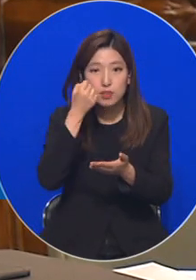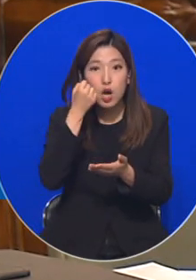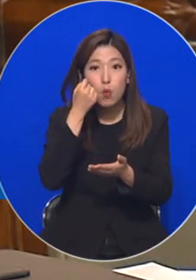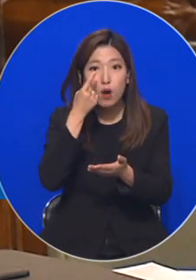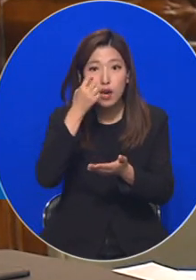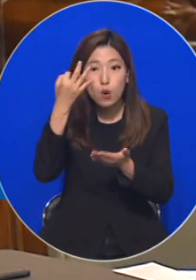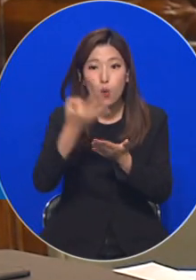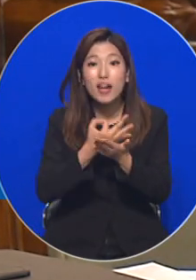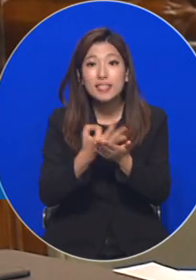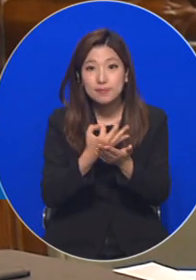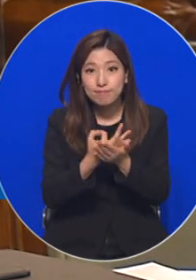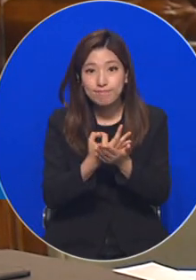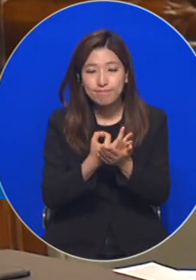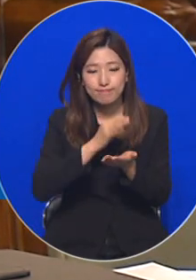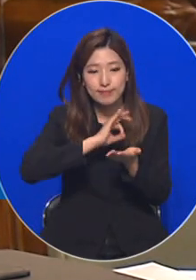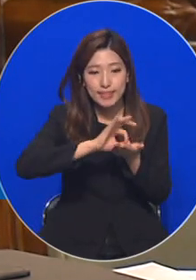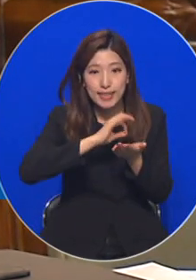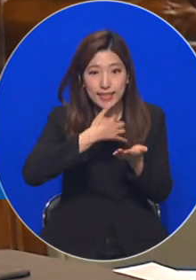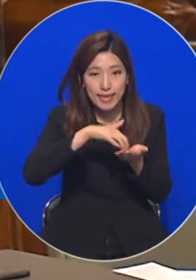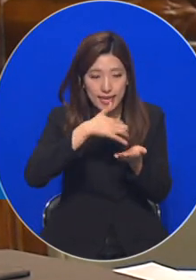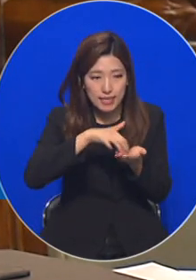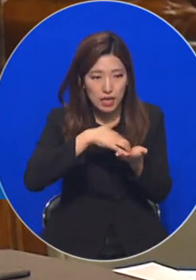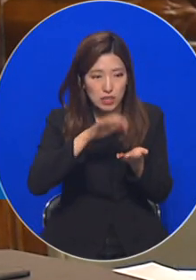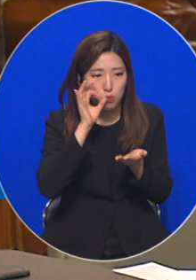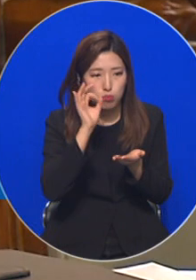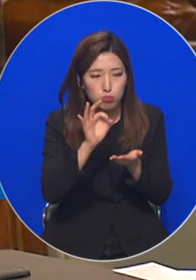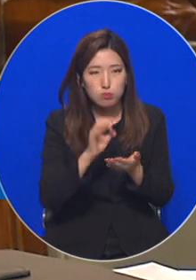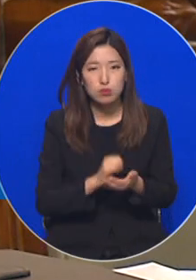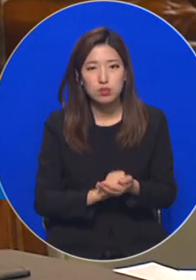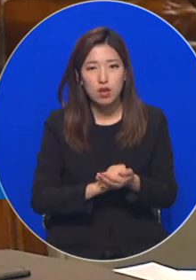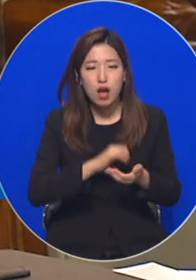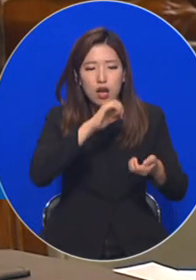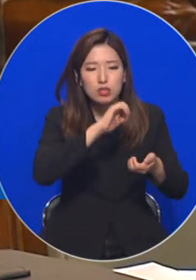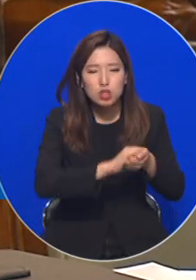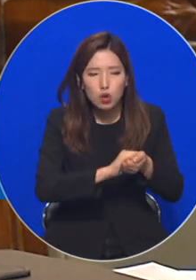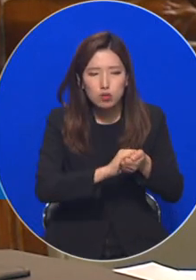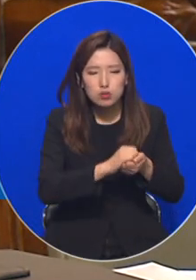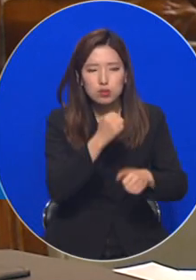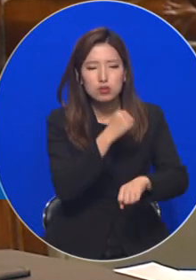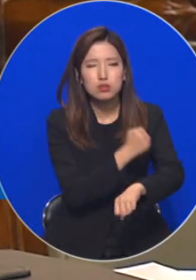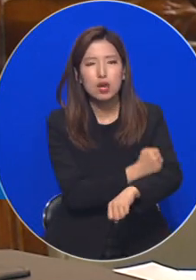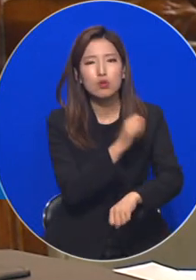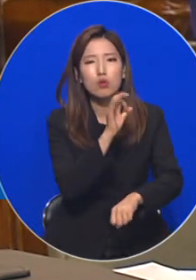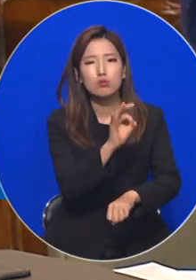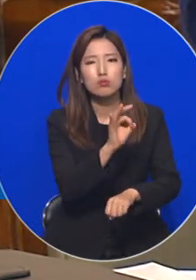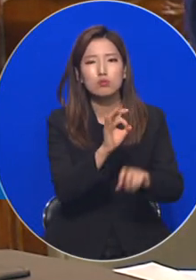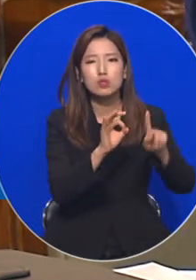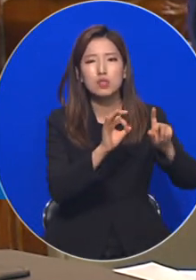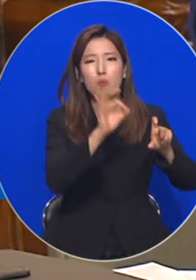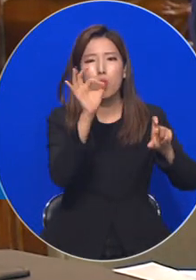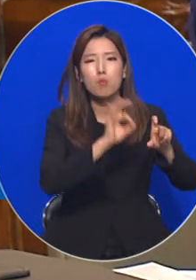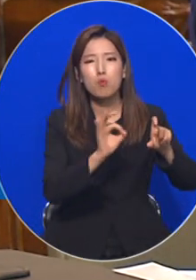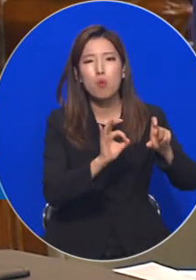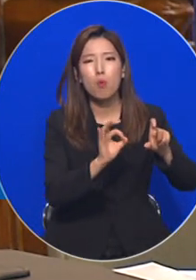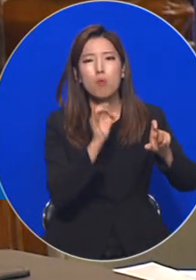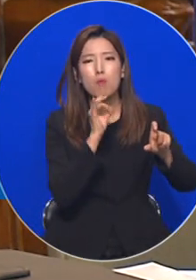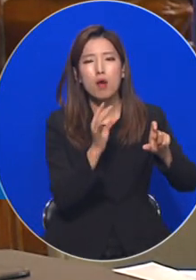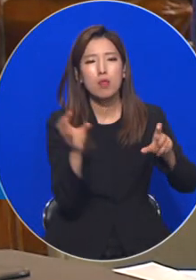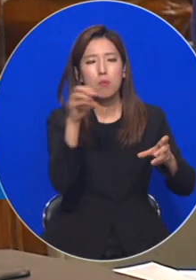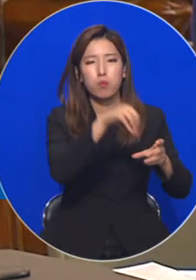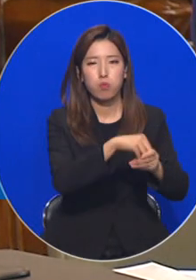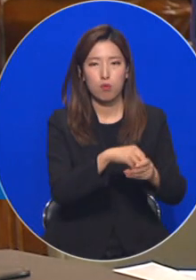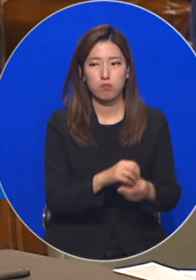기준으로 정기 상여금은 15%만 보장되고 식대와 교통비 등 복리후생비는